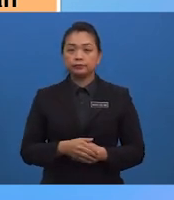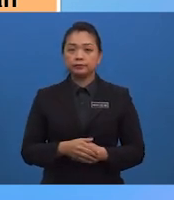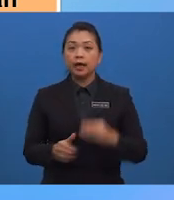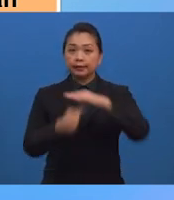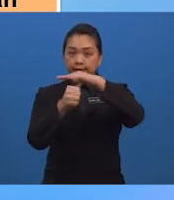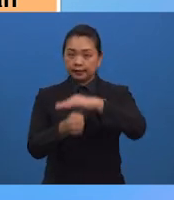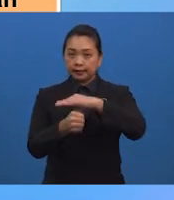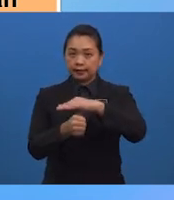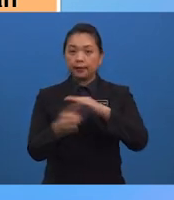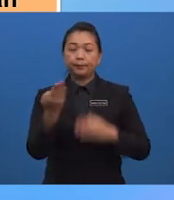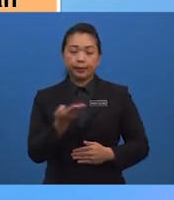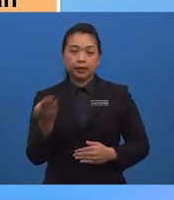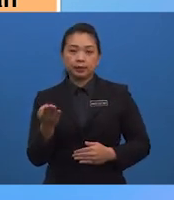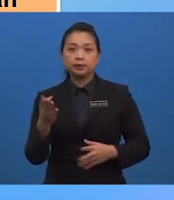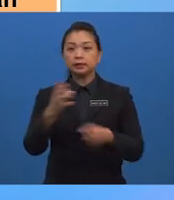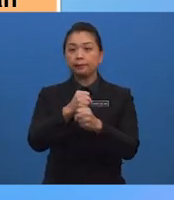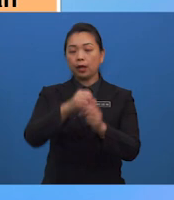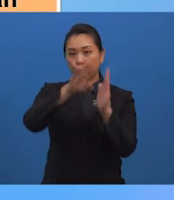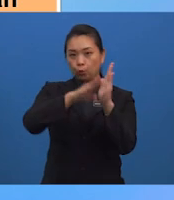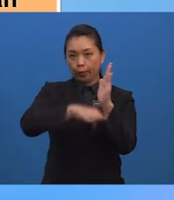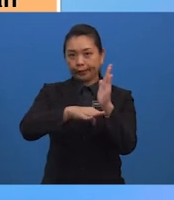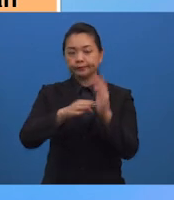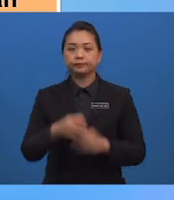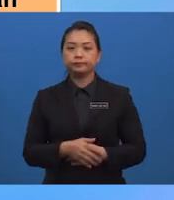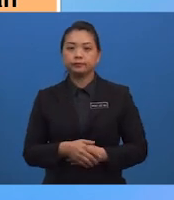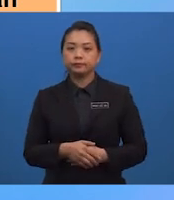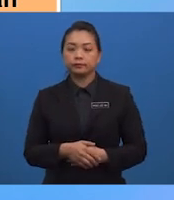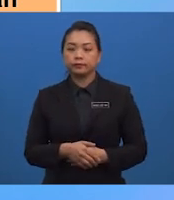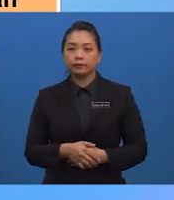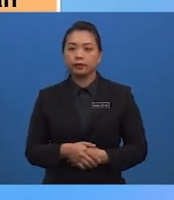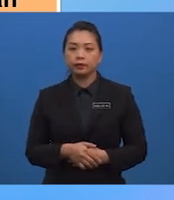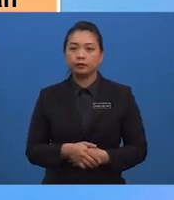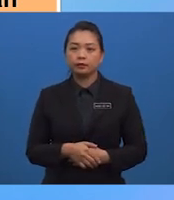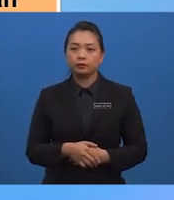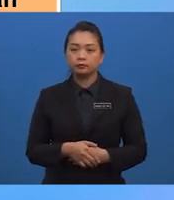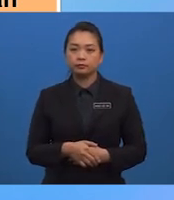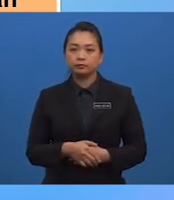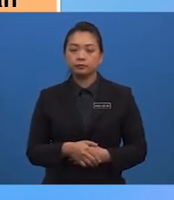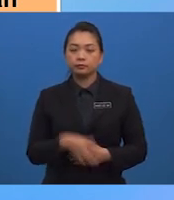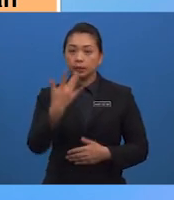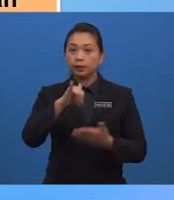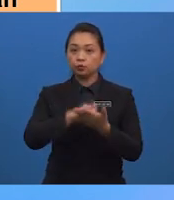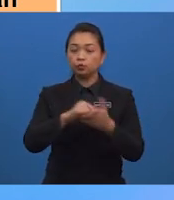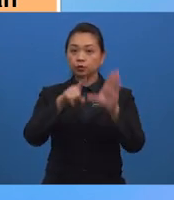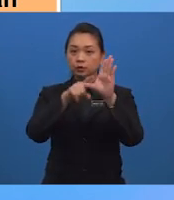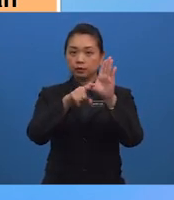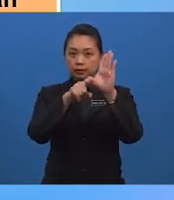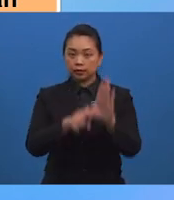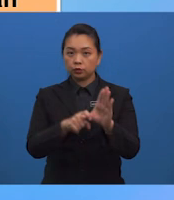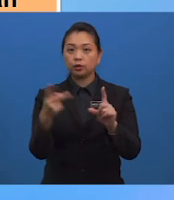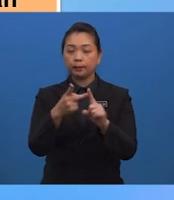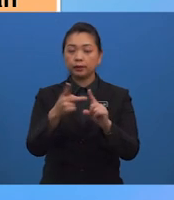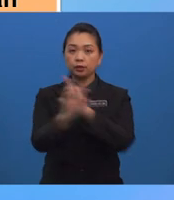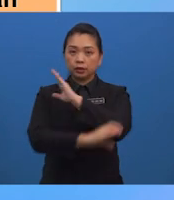spekulasi pasaran barangan dapat dikurangkan. Begitu juga dengan kebergantungan kepada produk dari negara maju